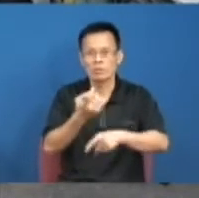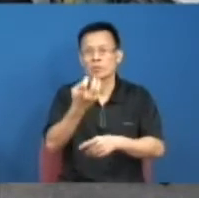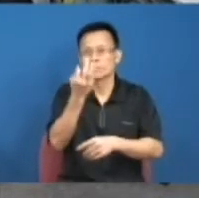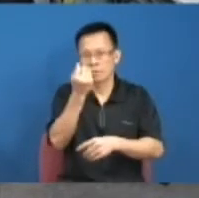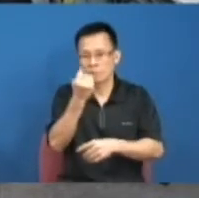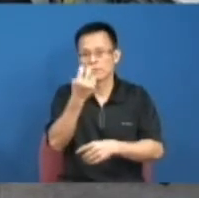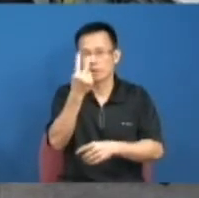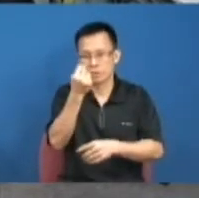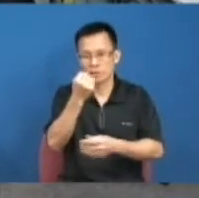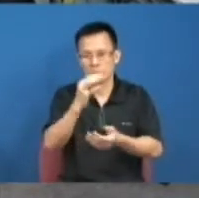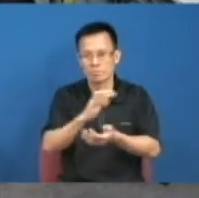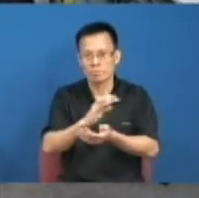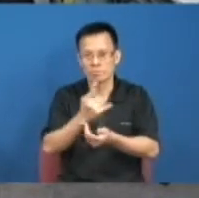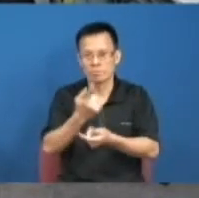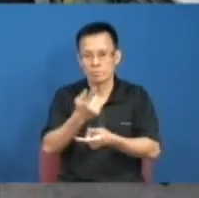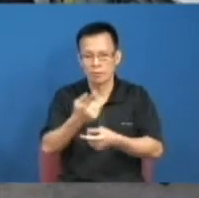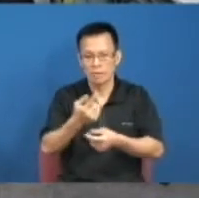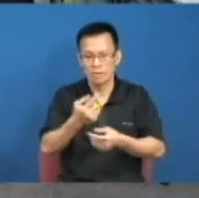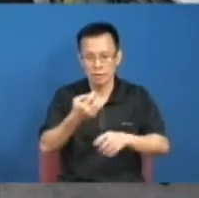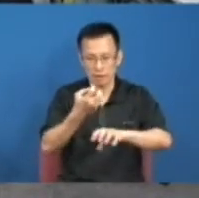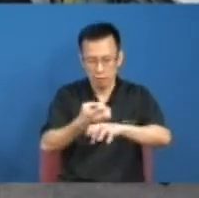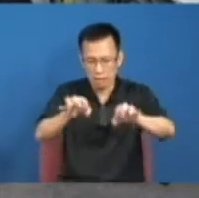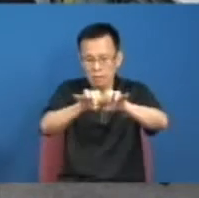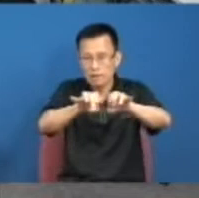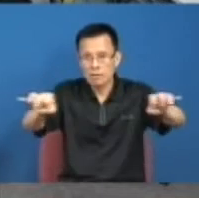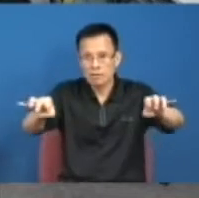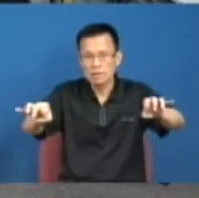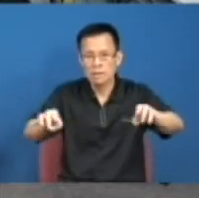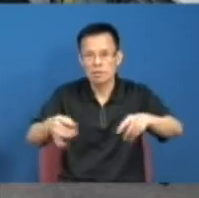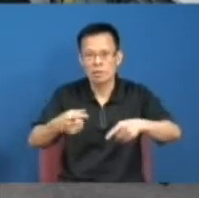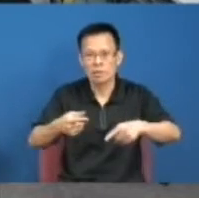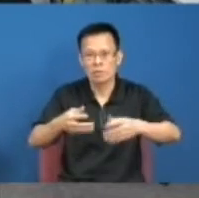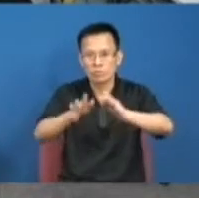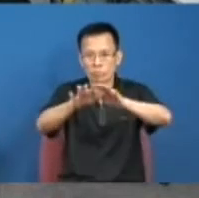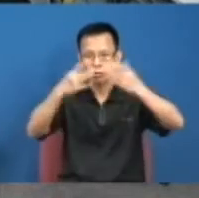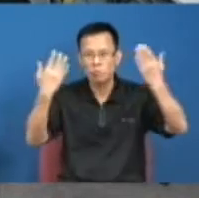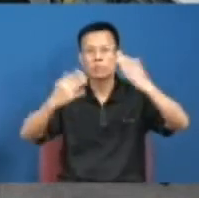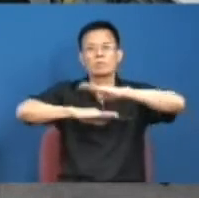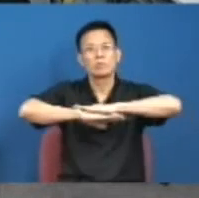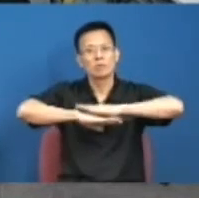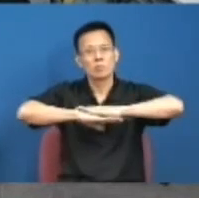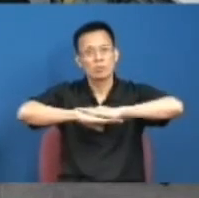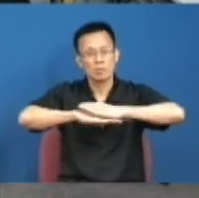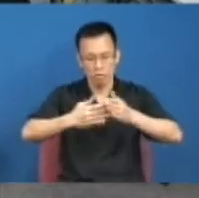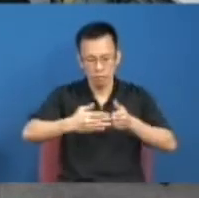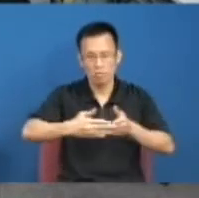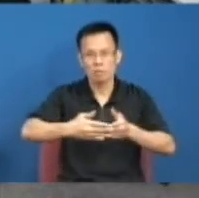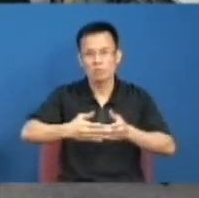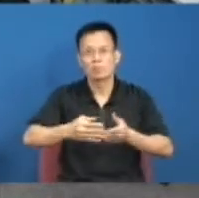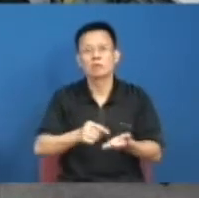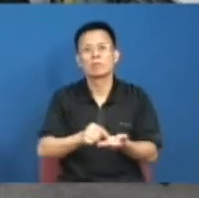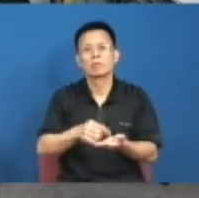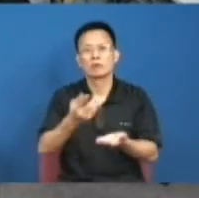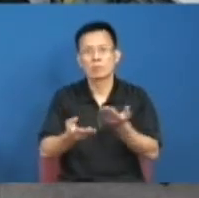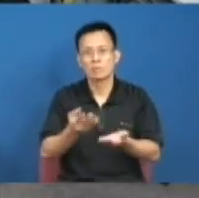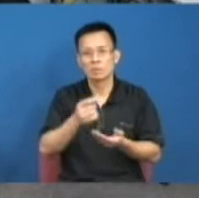30-20啊，咁落足鐵啊，咁你啲拉力又，譬如啲窗台啲斜角位啊，個結構咧，你都可能都